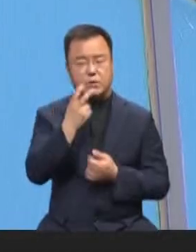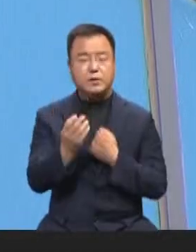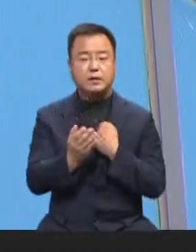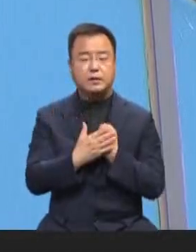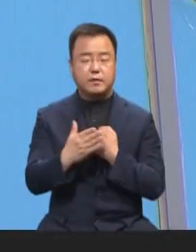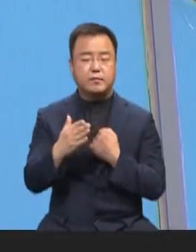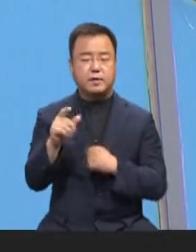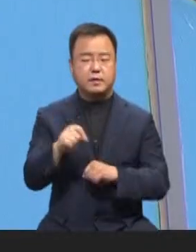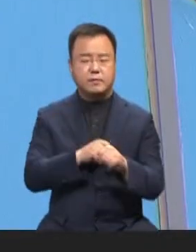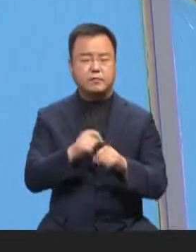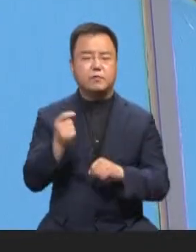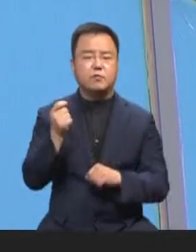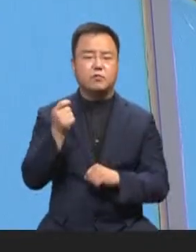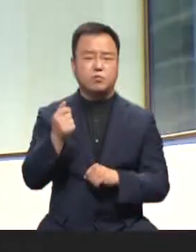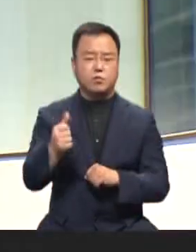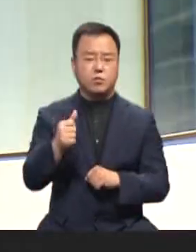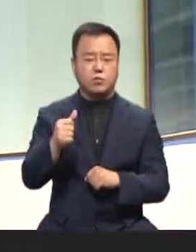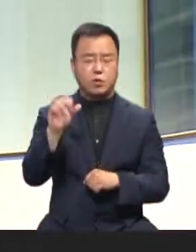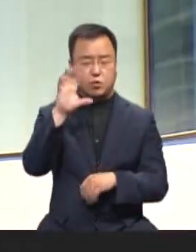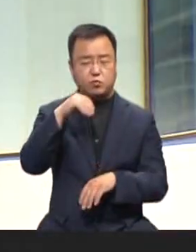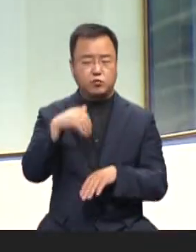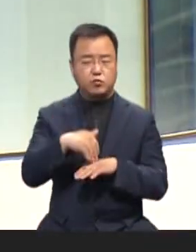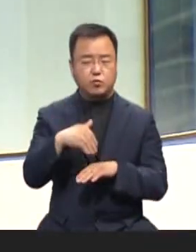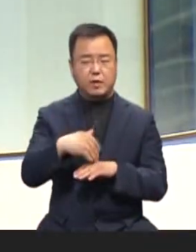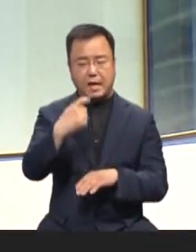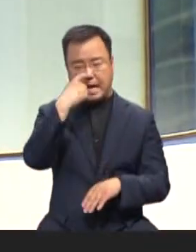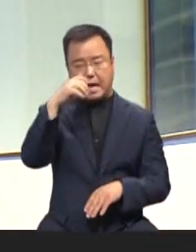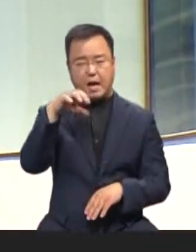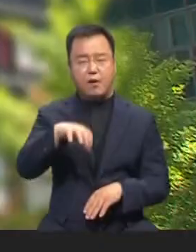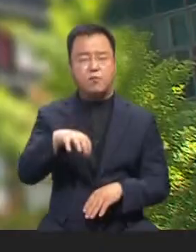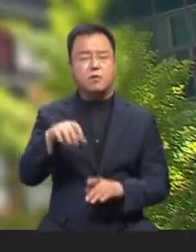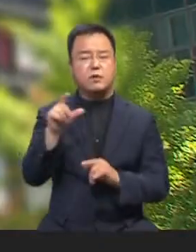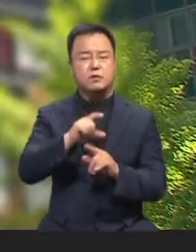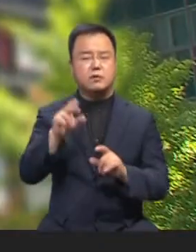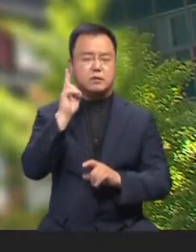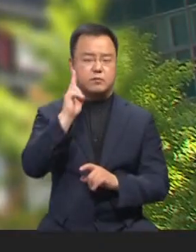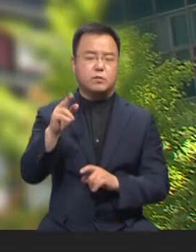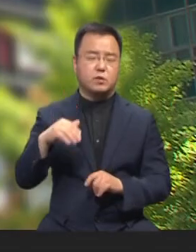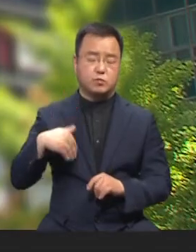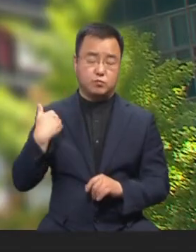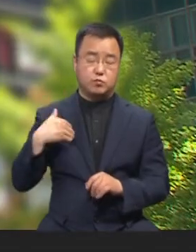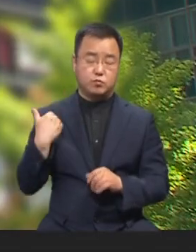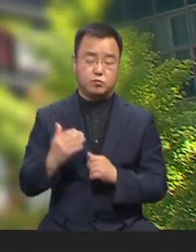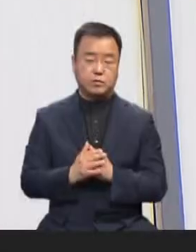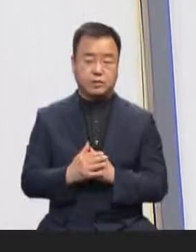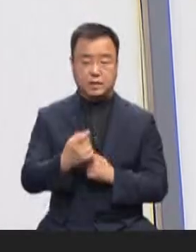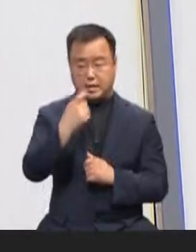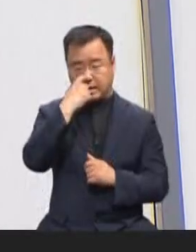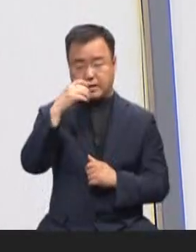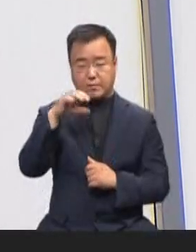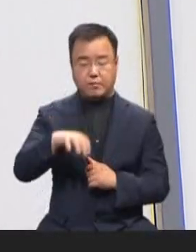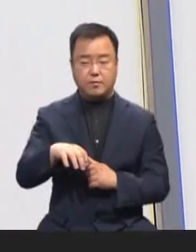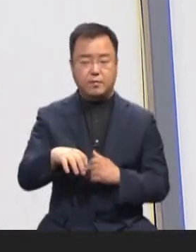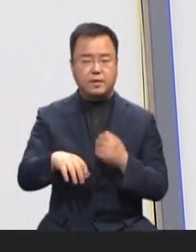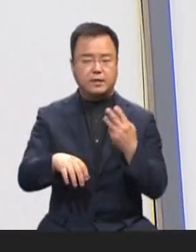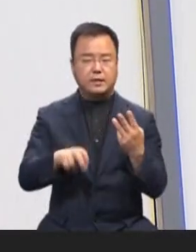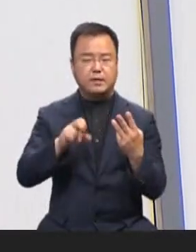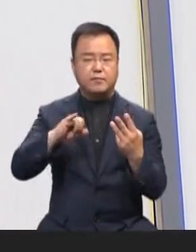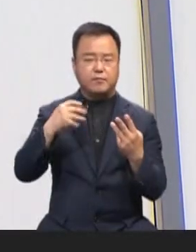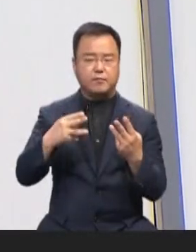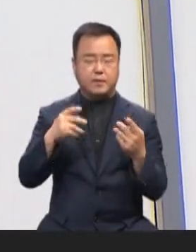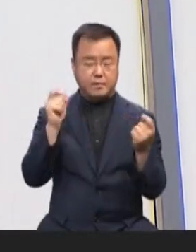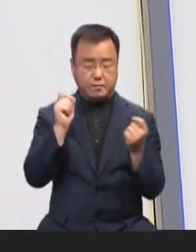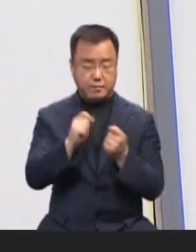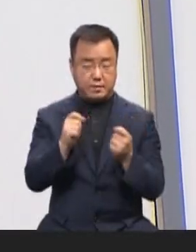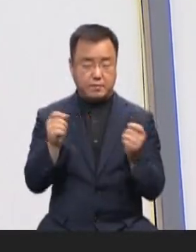소규모 영세 교습소 의 상황은 더 심각할 수 있습니다 또 학원은 산 미리 라고 해서 밀접 밀 팸